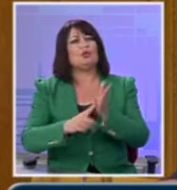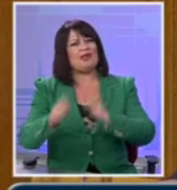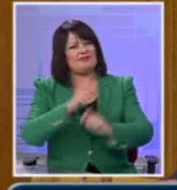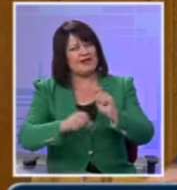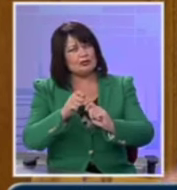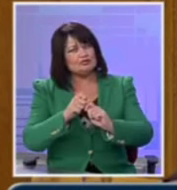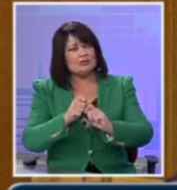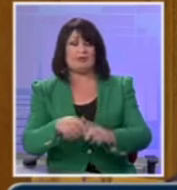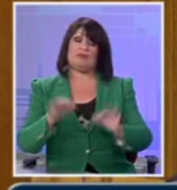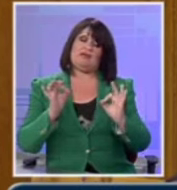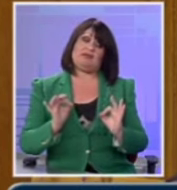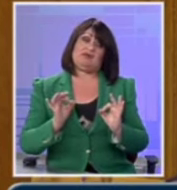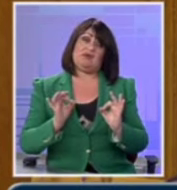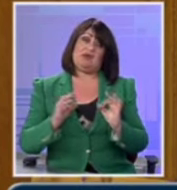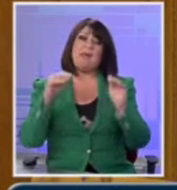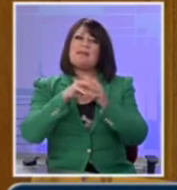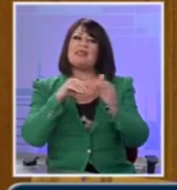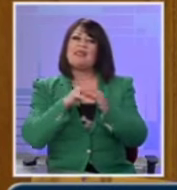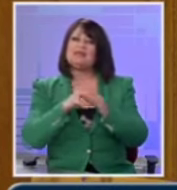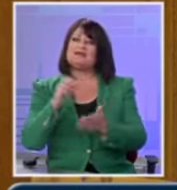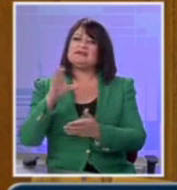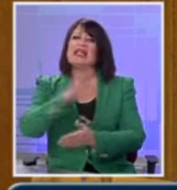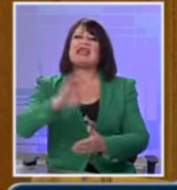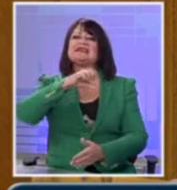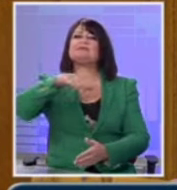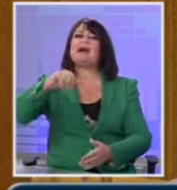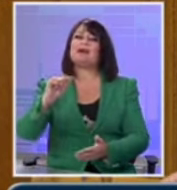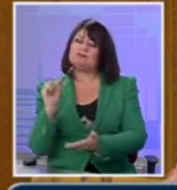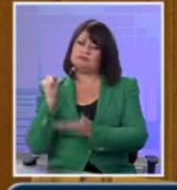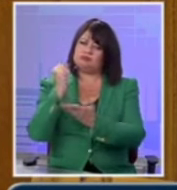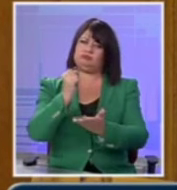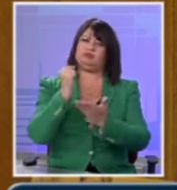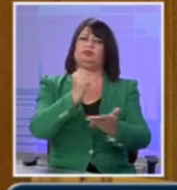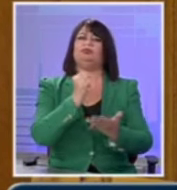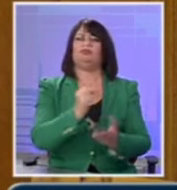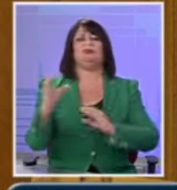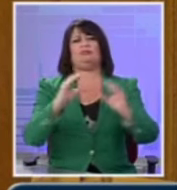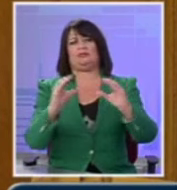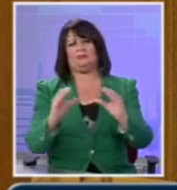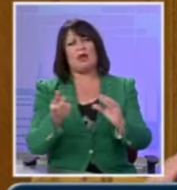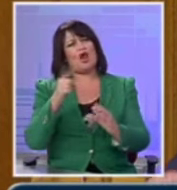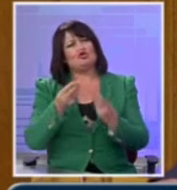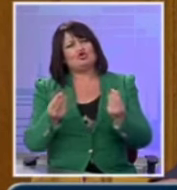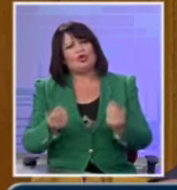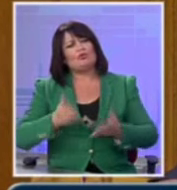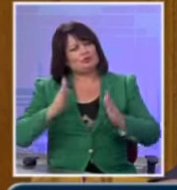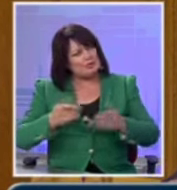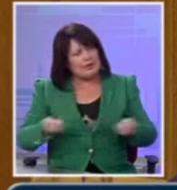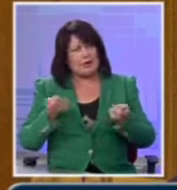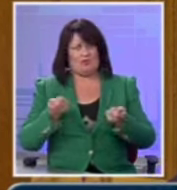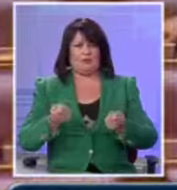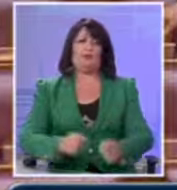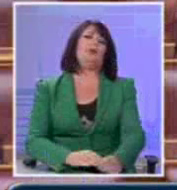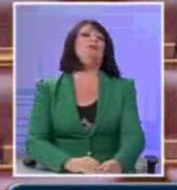δημιουργηθούν και βεβαίως τις επενδύσεις που χρηματοδοτούνται από το ΕΣΠΑ και άλλες δυνατότητες που στην πορεία μπορούν να αξιοποιηθούν.